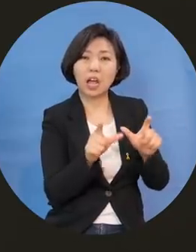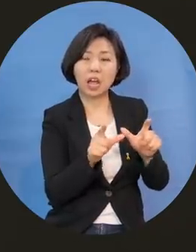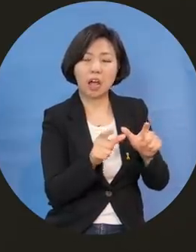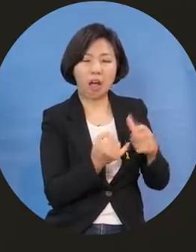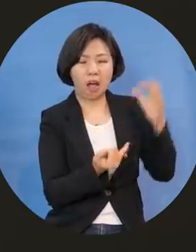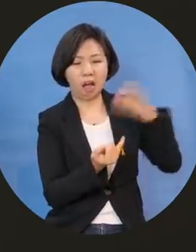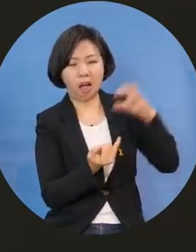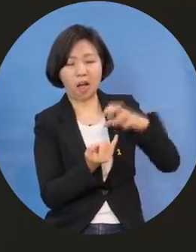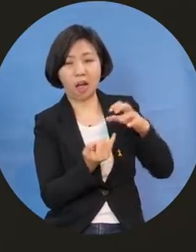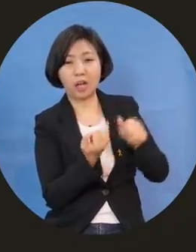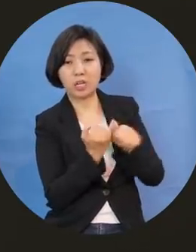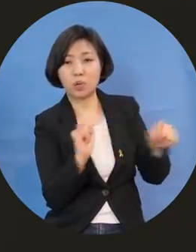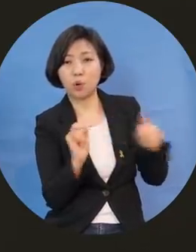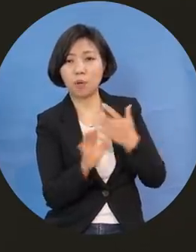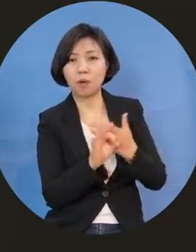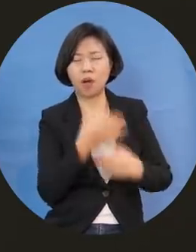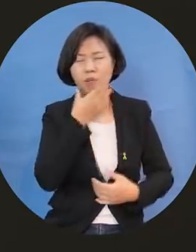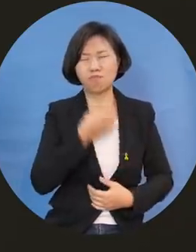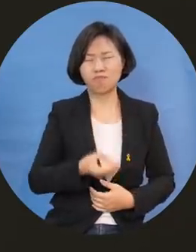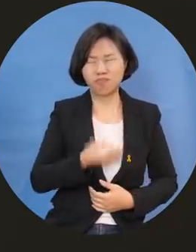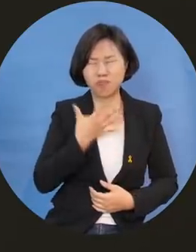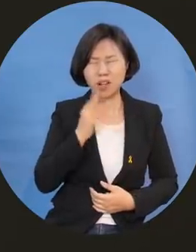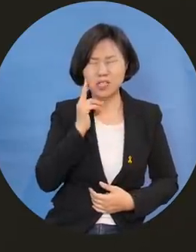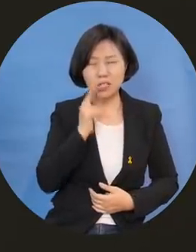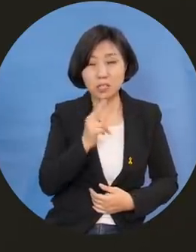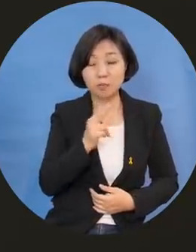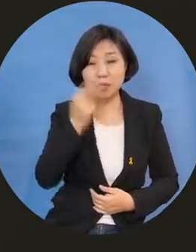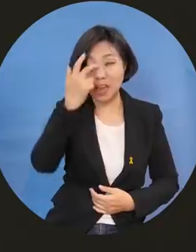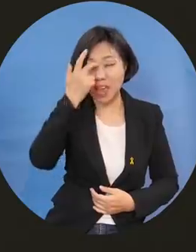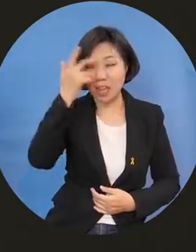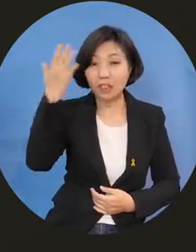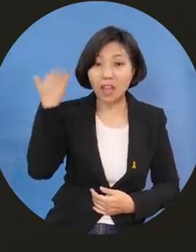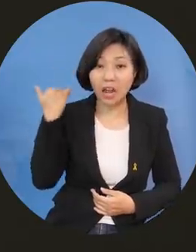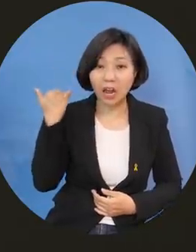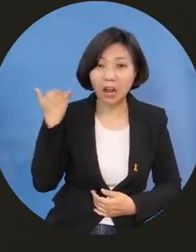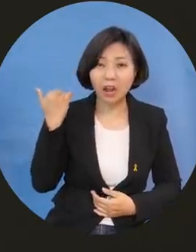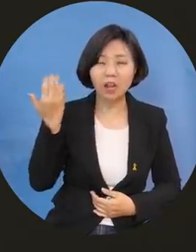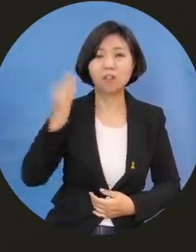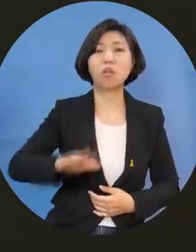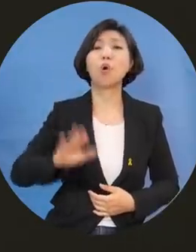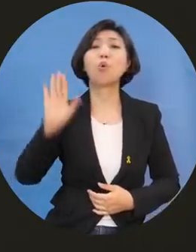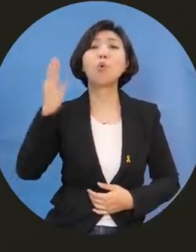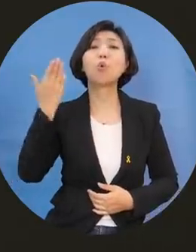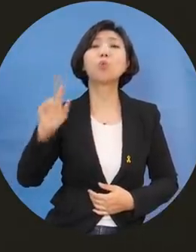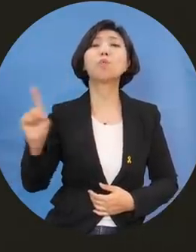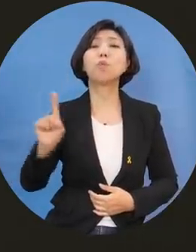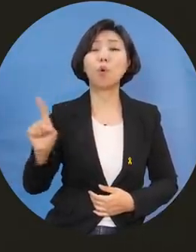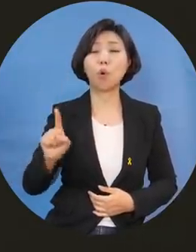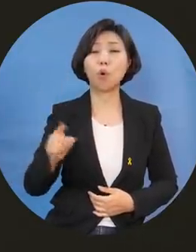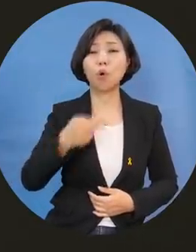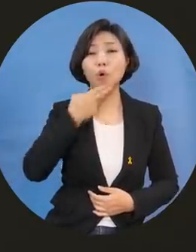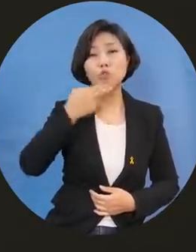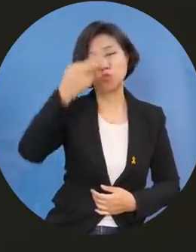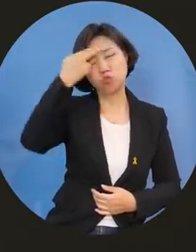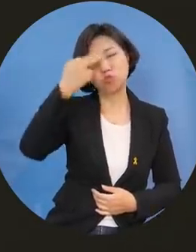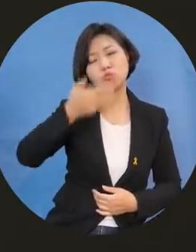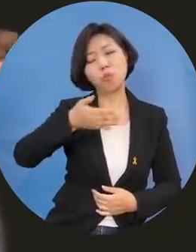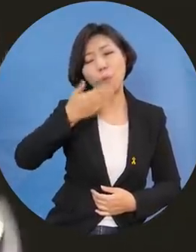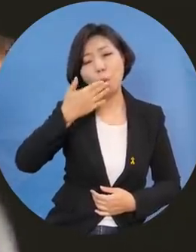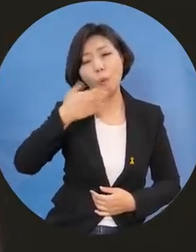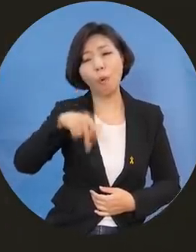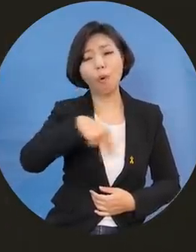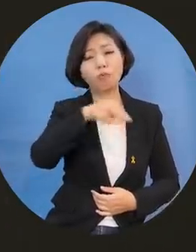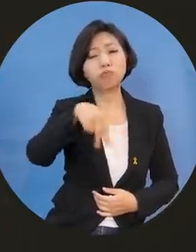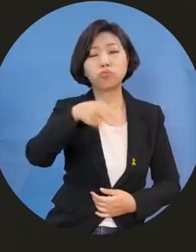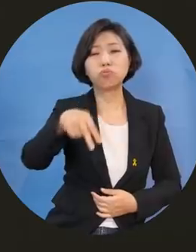남자한테 구박받거나 이혼당하면 뭐 인생이 완전히 불행이 딱 좋지만, 지금은 뭐 그 뭐 술 먹고